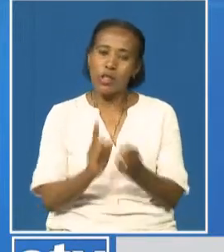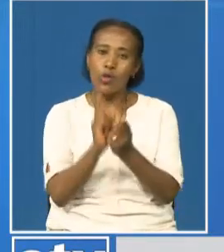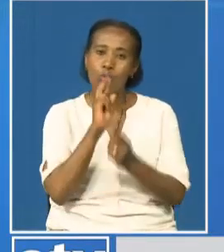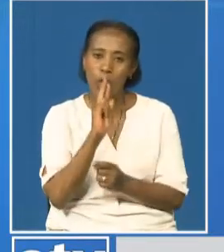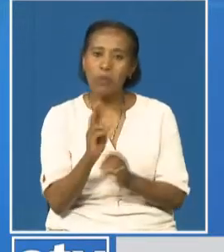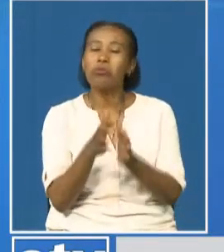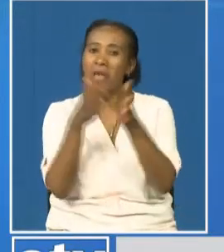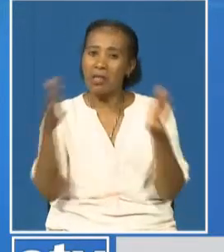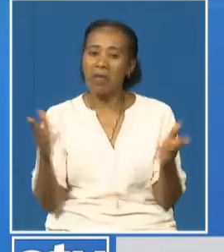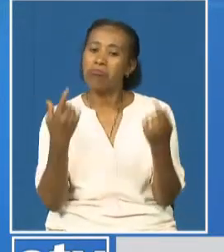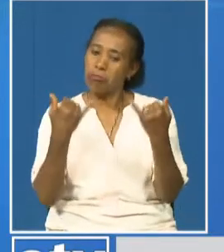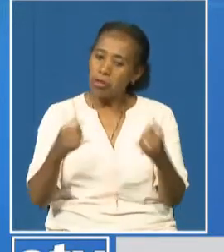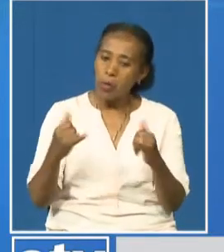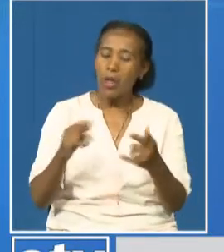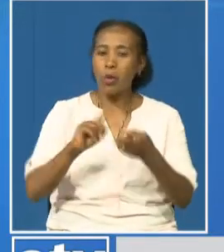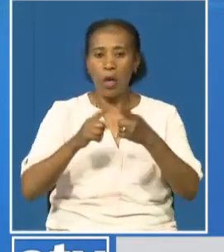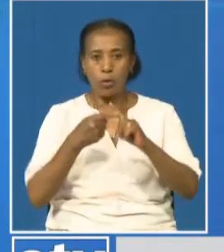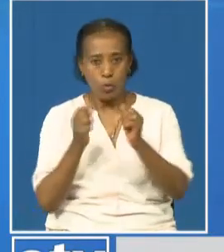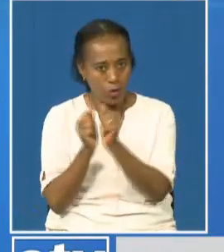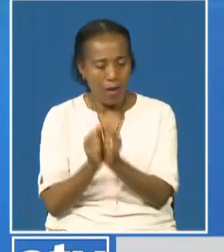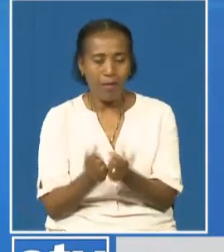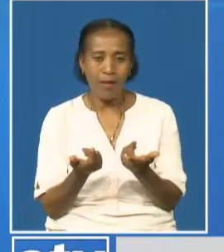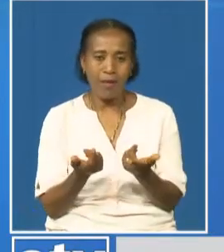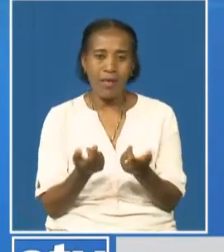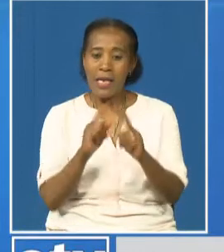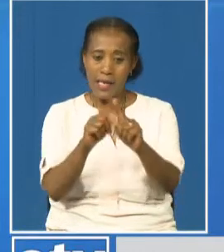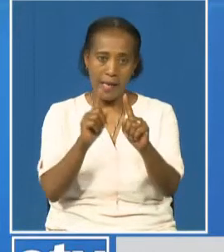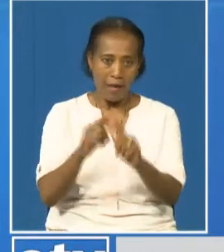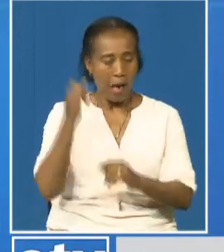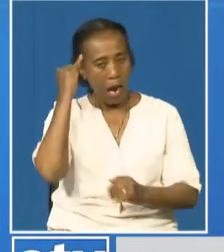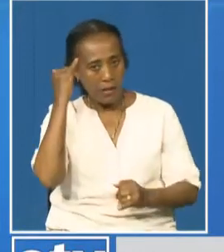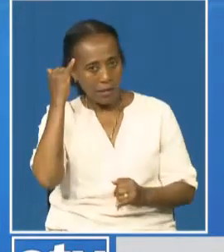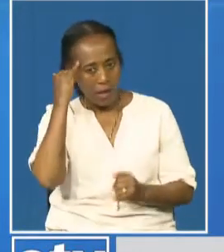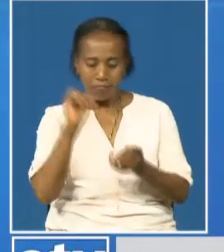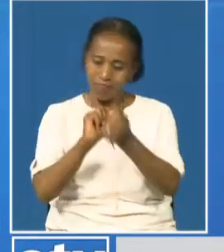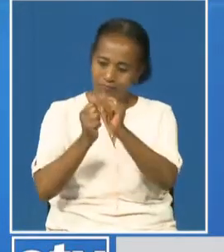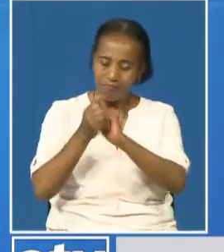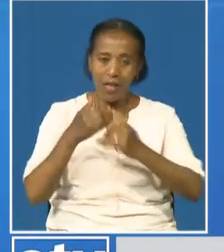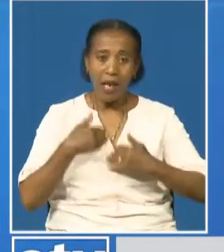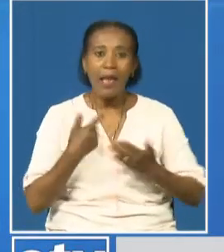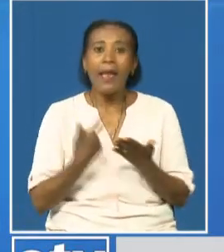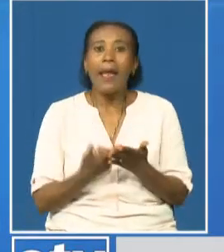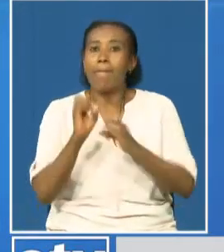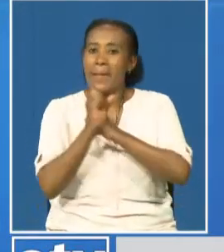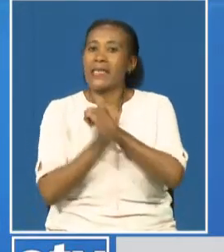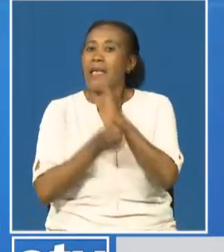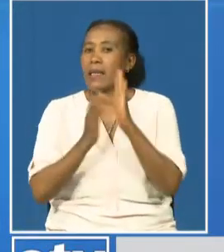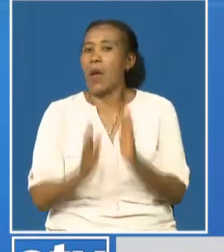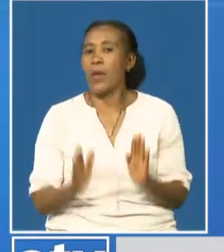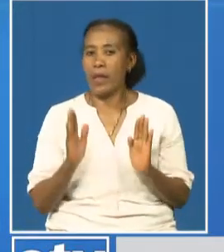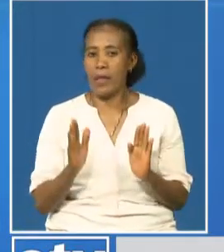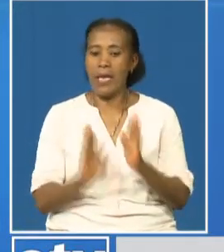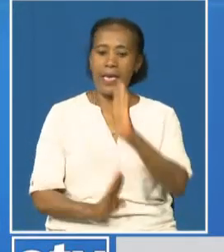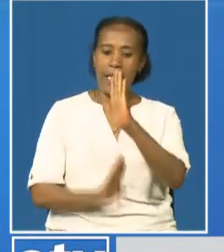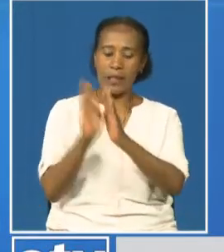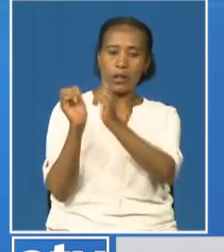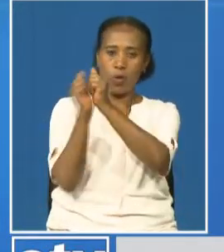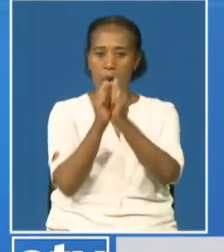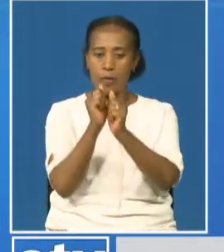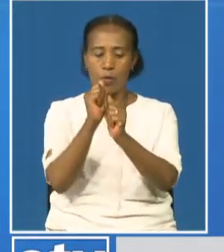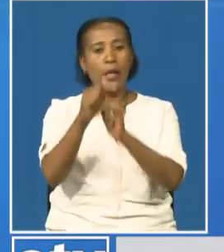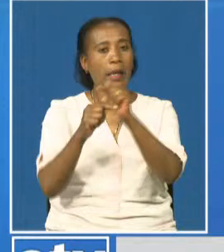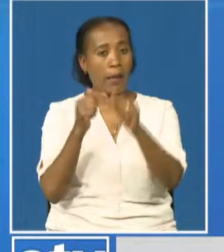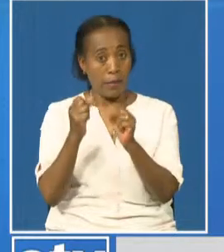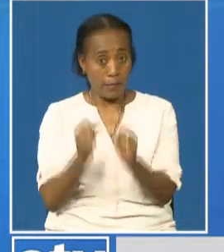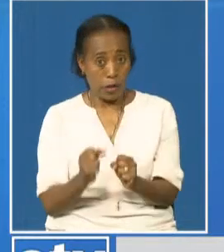ግንኙነታቸውን ያሰፋሉ፣ ይጫወታሉ፣ ከጓደኞቻቸው ጋር የተለያዩ ሀሳቦችን ይለዋወጣሉ። ይሄ ነው መሰረታዊ ከእድገታቸው ጋር